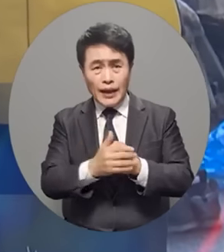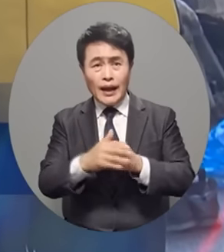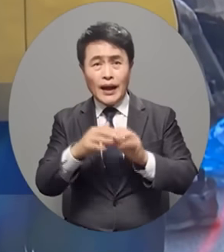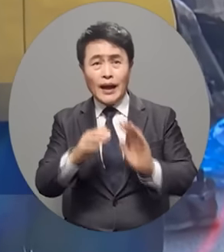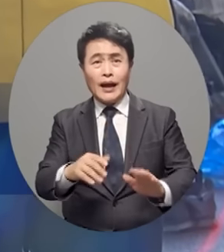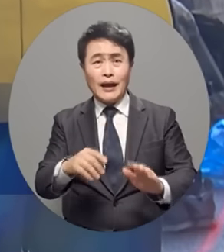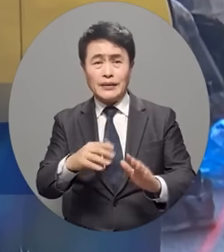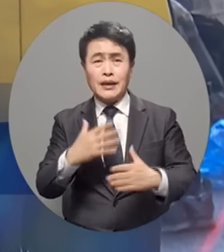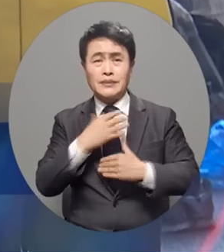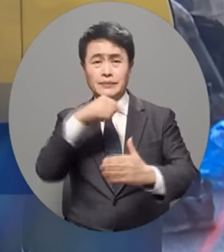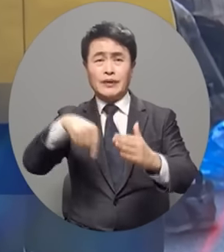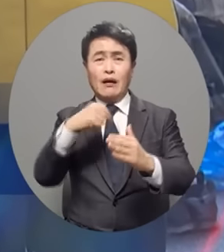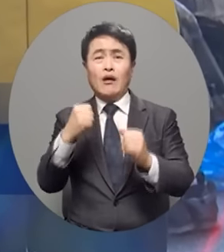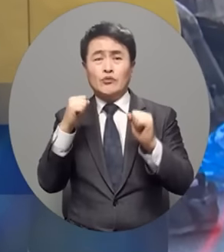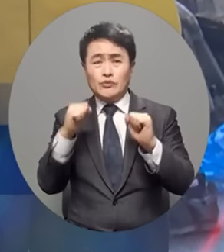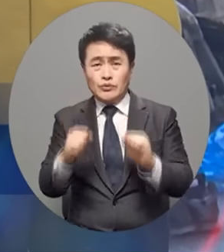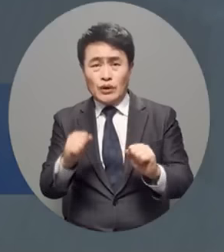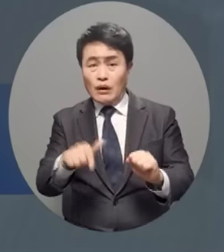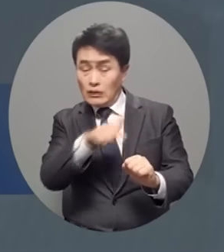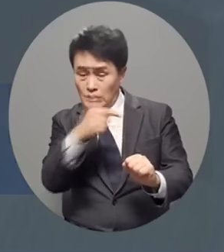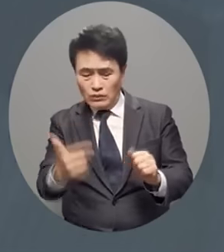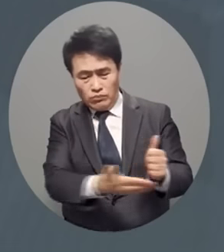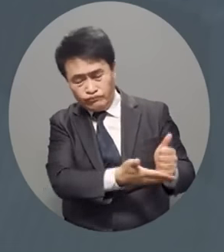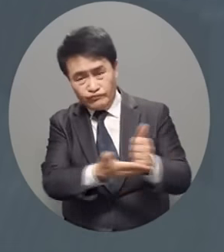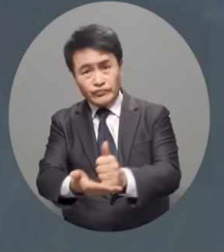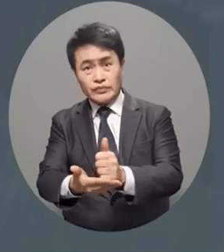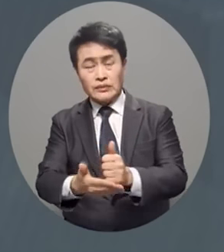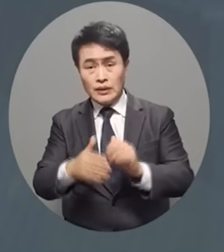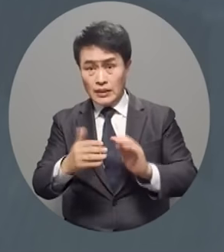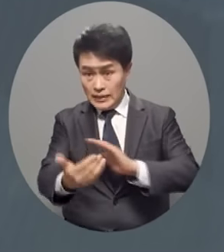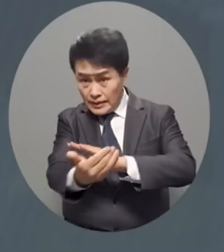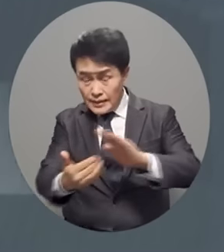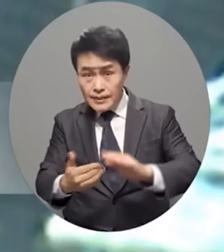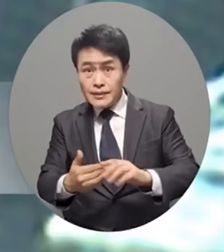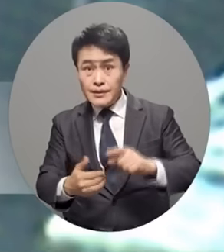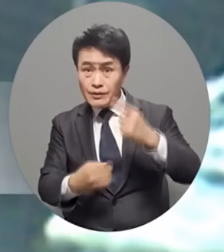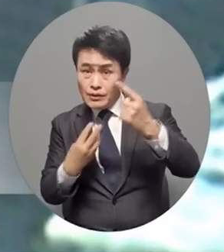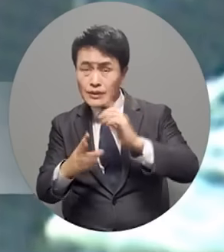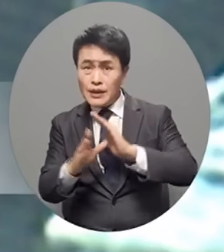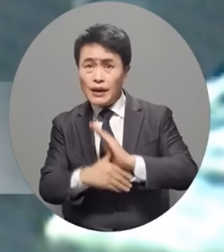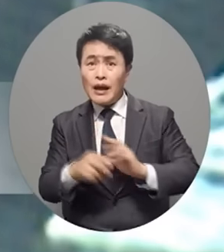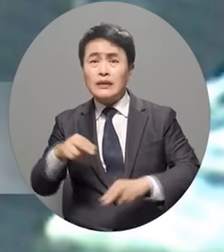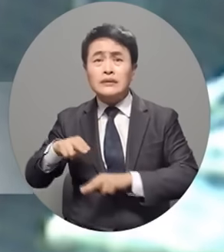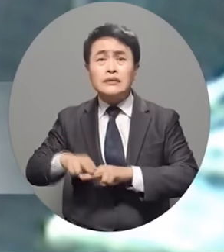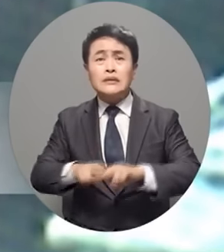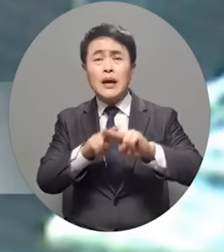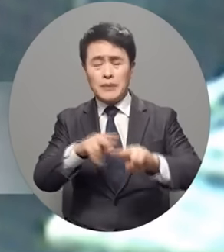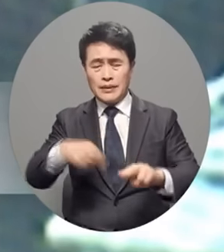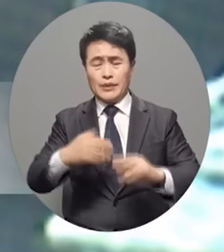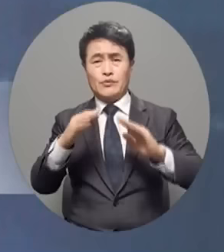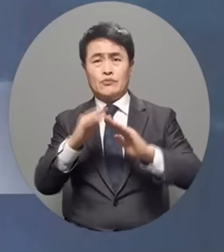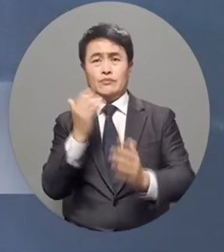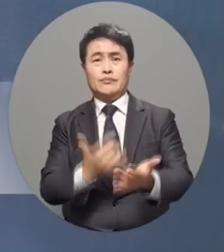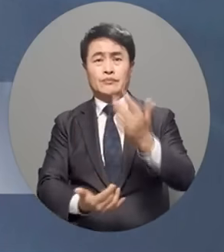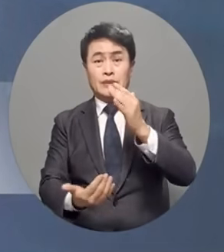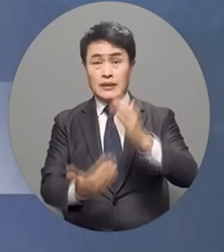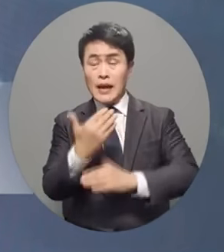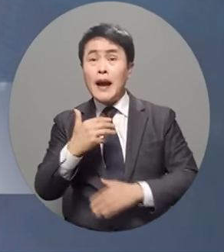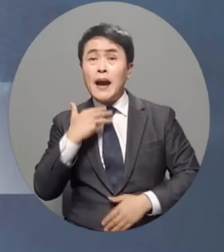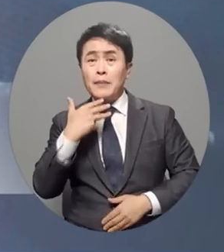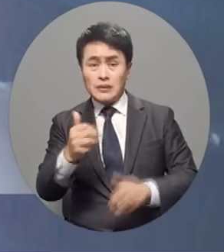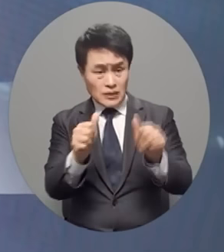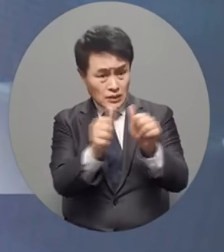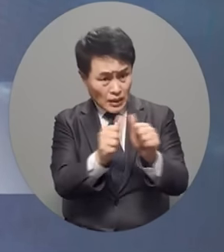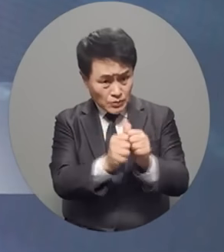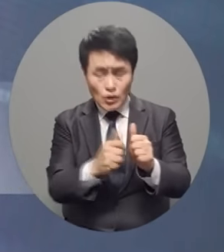종일 계시고, 여보, 나 저녁에는 모셔다 드리고. 앞서 3일 전북 남원에서도 단독주택에서 불이 나 80대